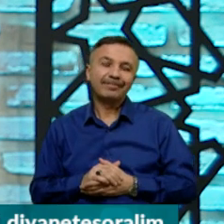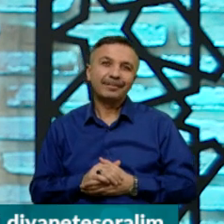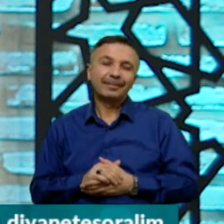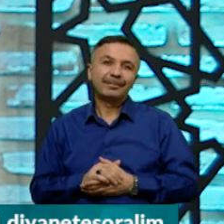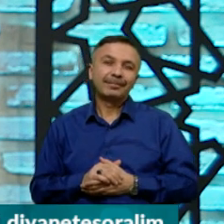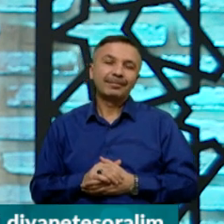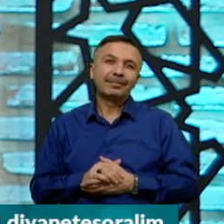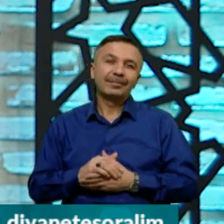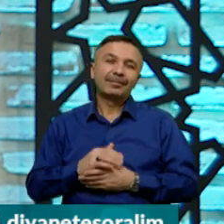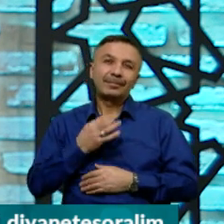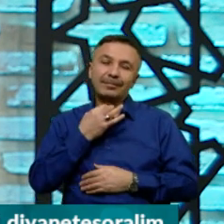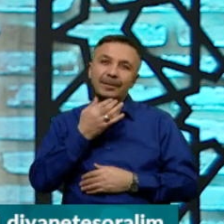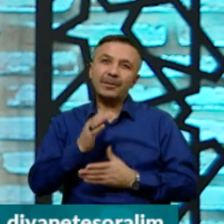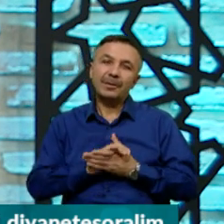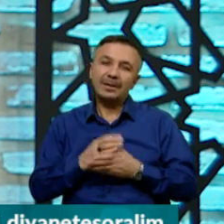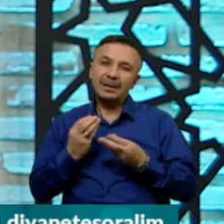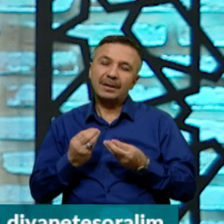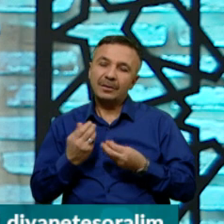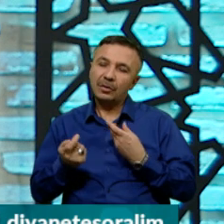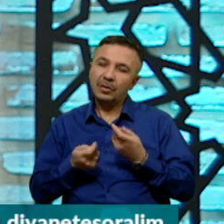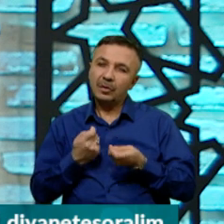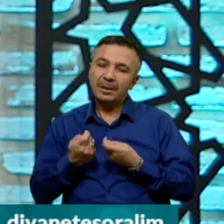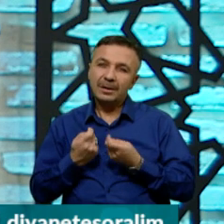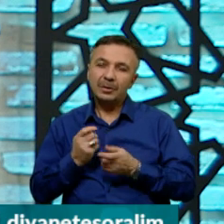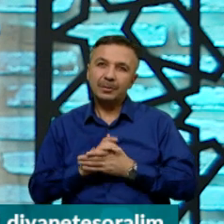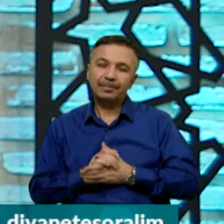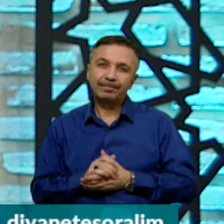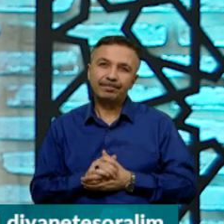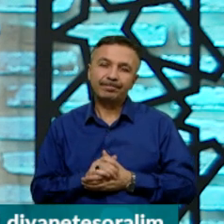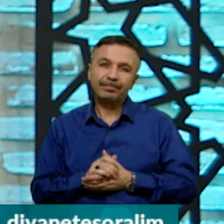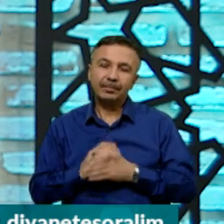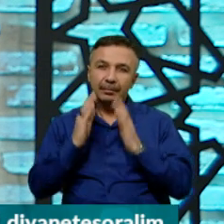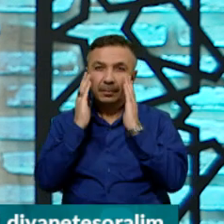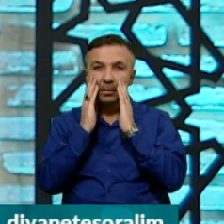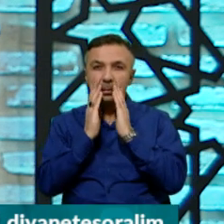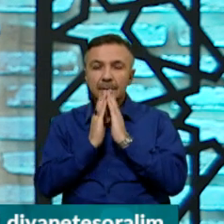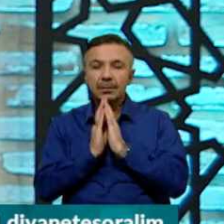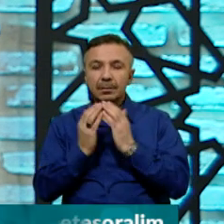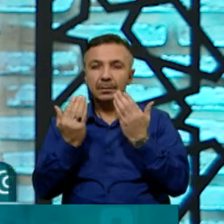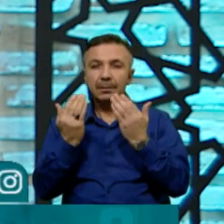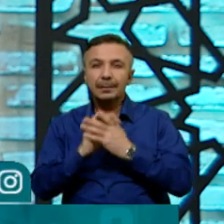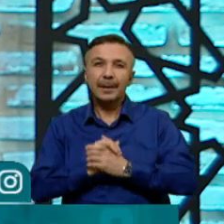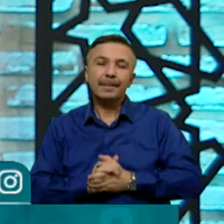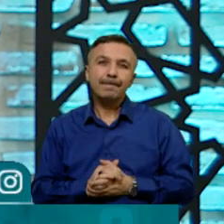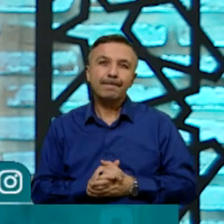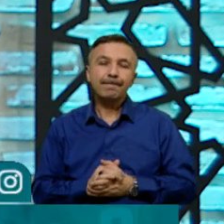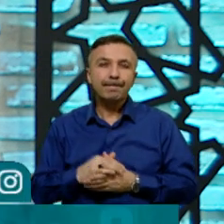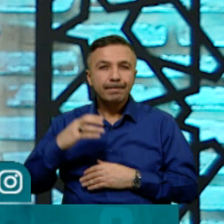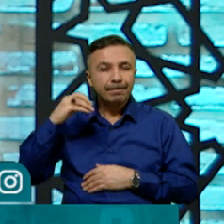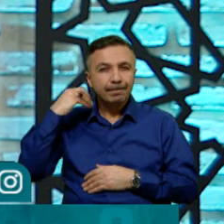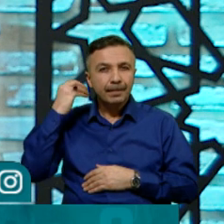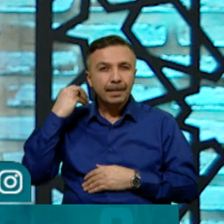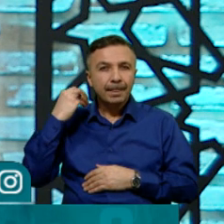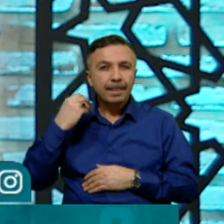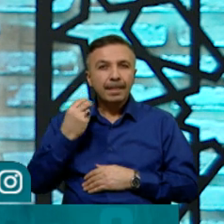inşallah Rabbim afiyet versin inşallah inşallah vuruyorum